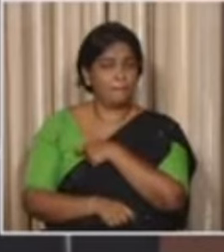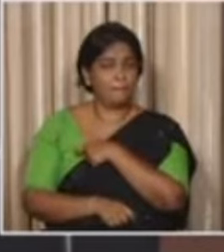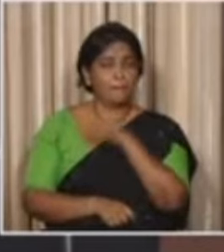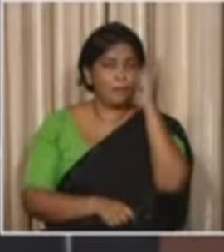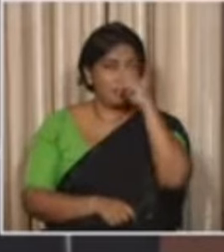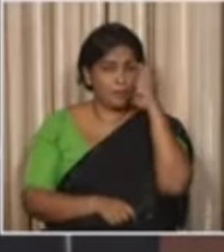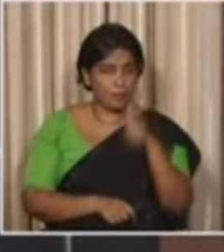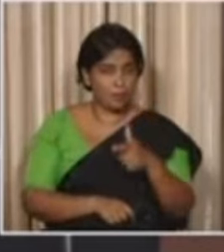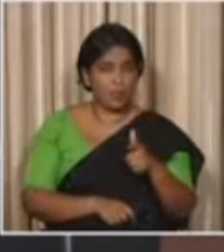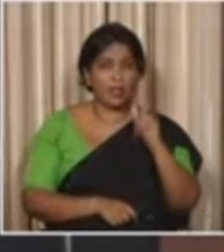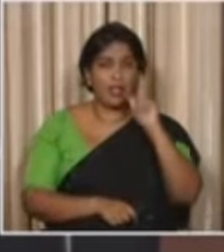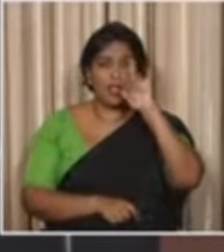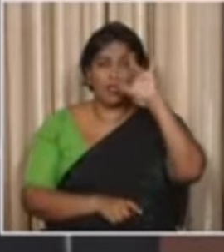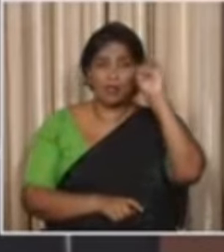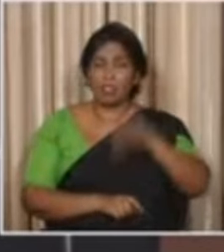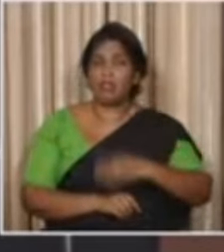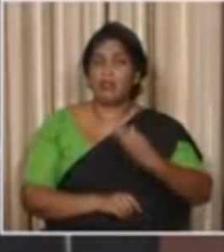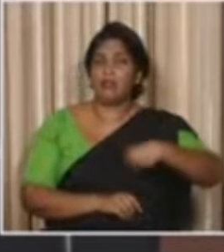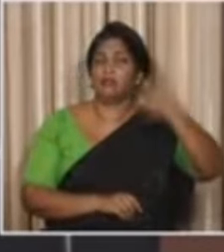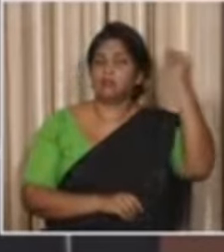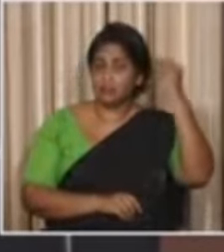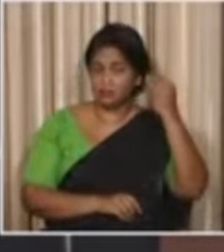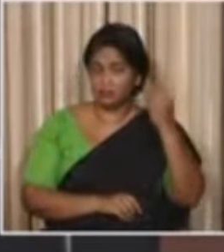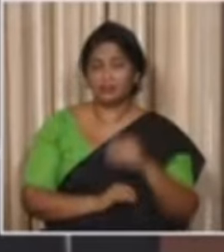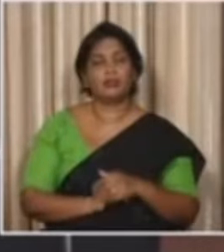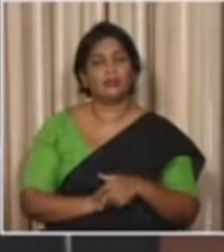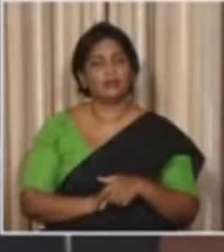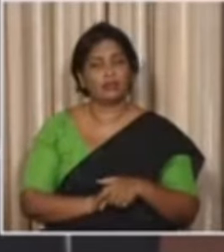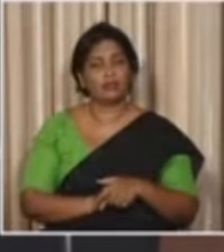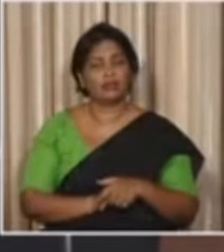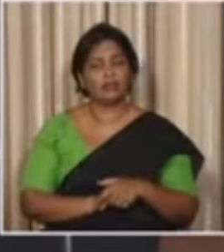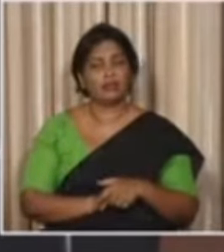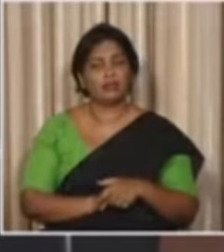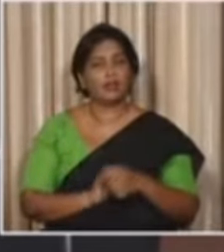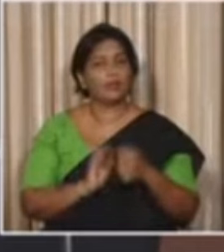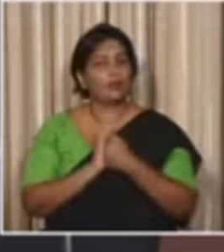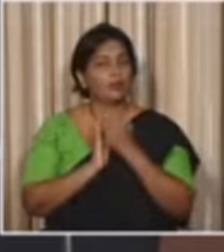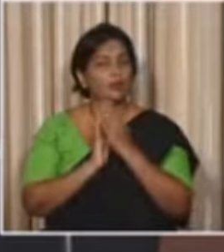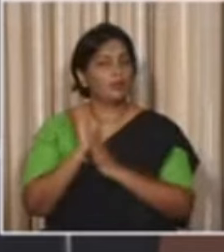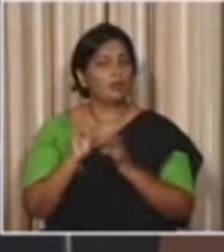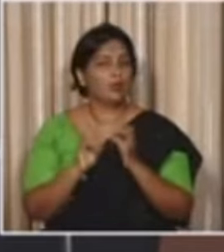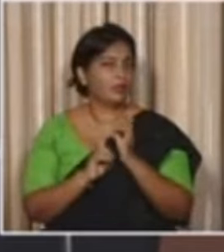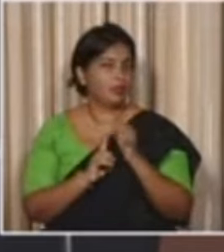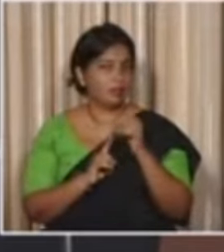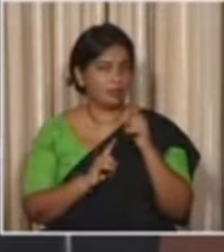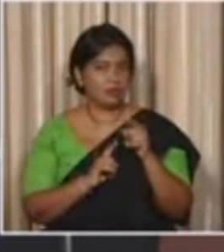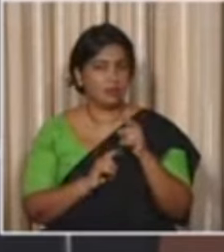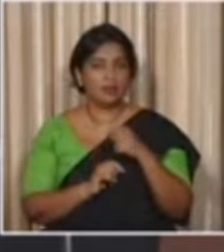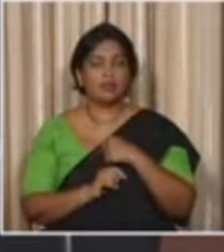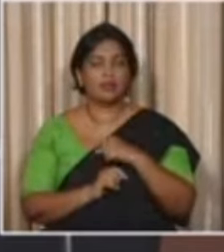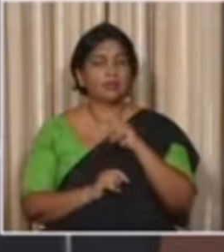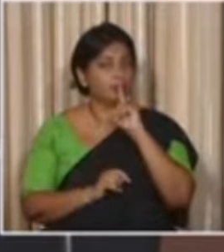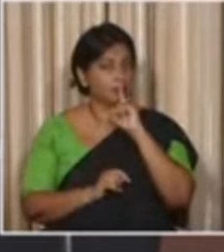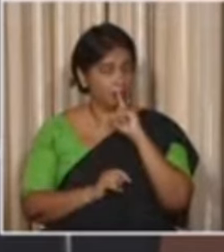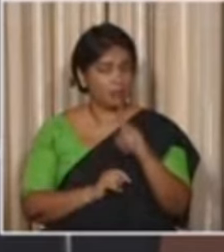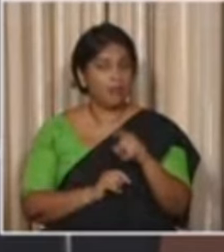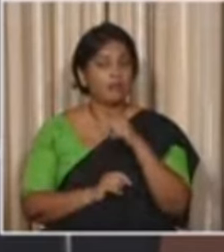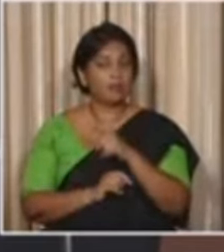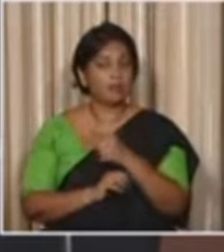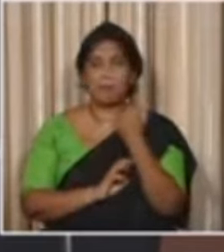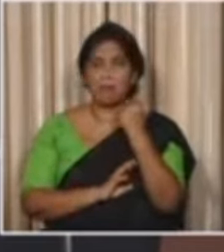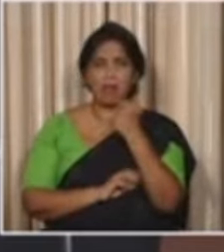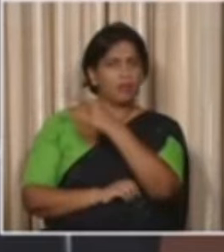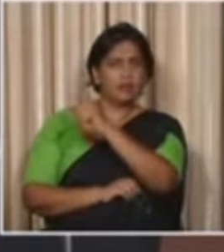පඩිය 70 දාගි වැඩි කරගෙන මං ගරුව අමෙතුමා මං ඔබතුමාට කියන්නේ එහැට බලයක්